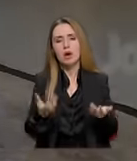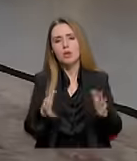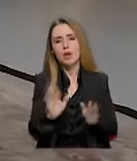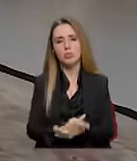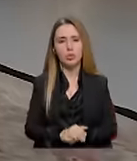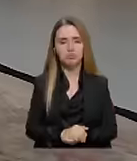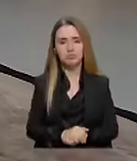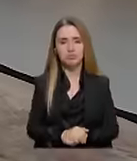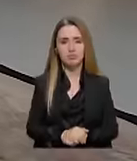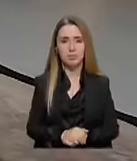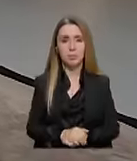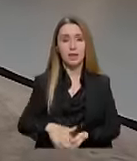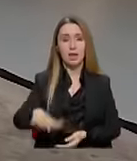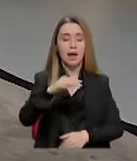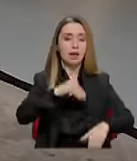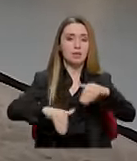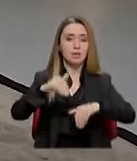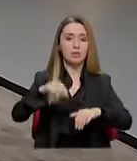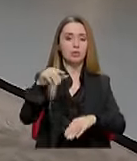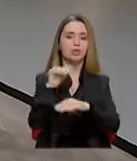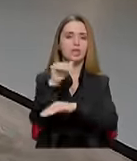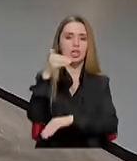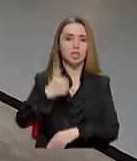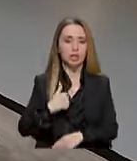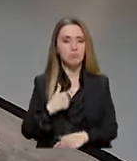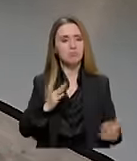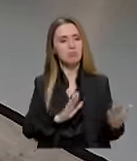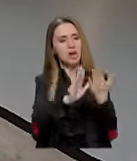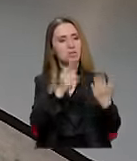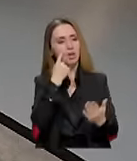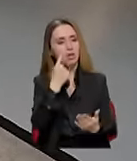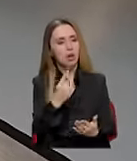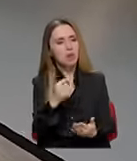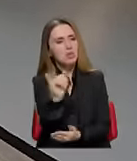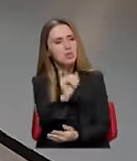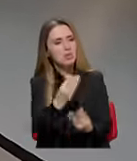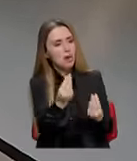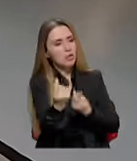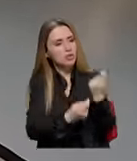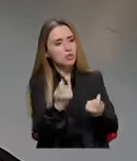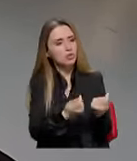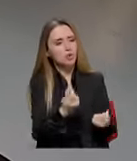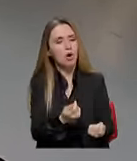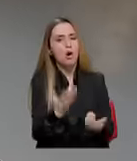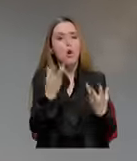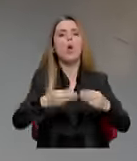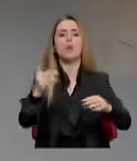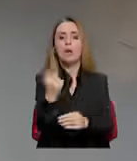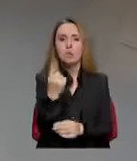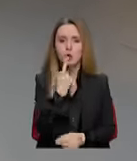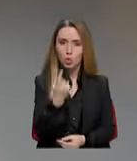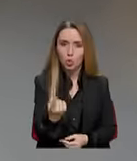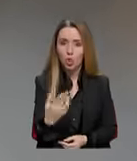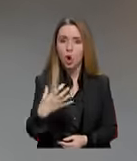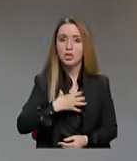de Biliyorlar ama her seçimde bunu da yaşadım böyle karşı tarafa bir şekilde zayıflatacak diye olmayan şeyleri söylerken kendi